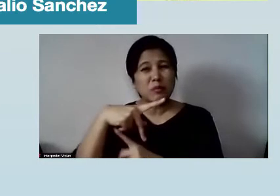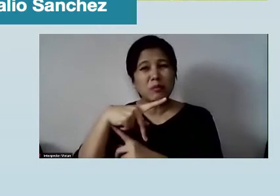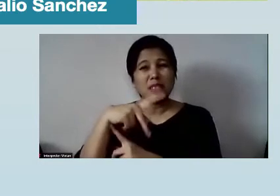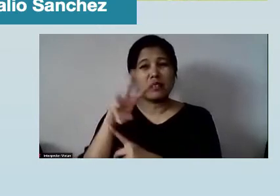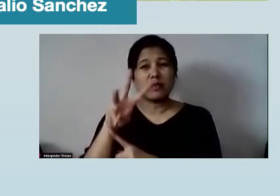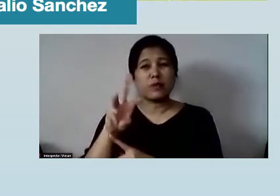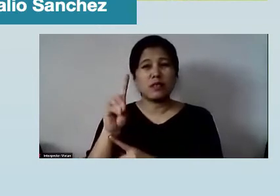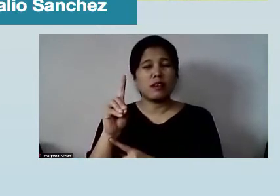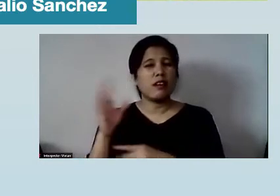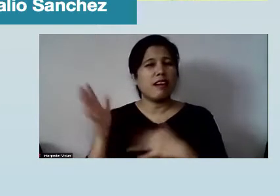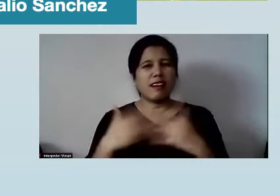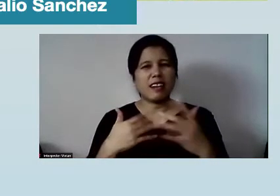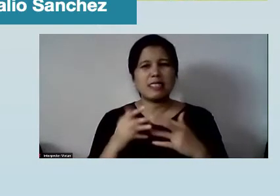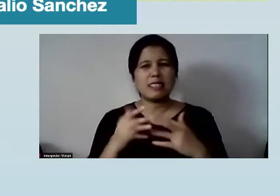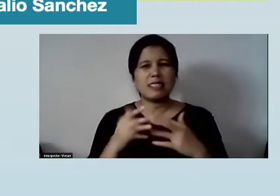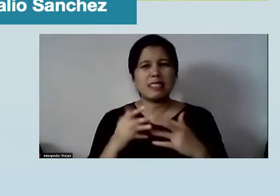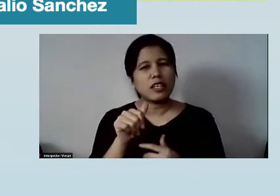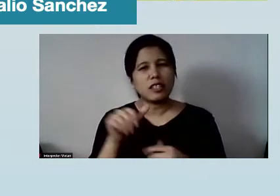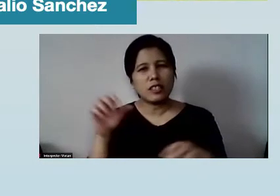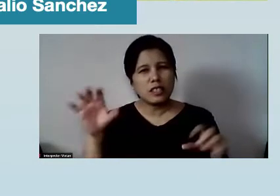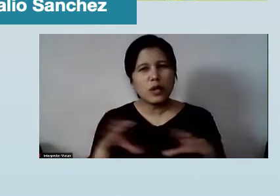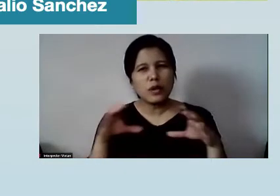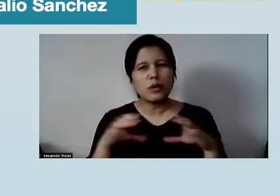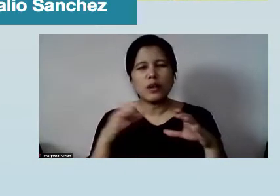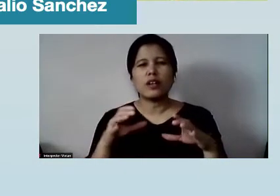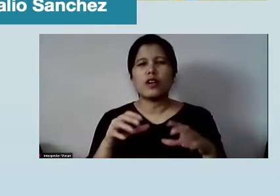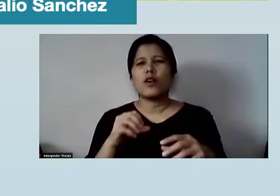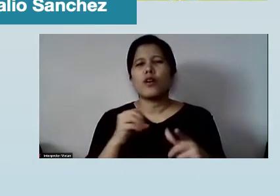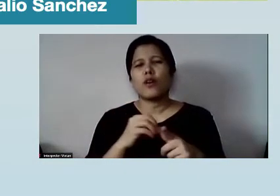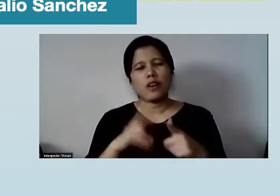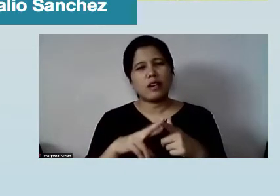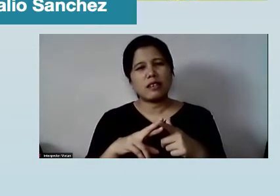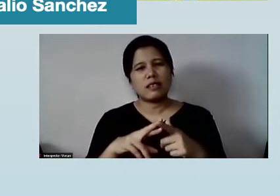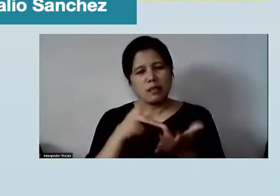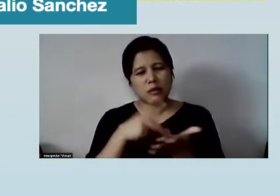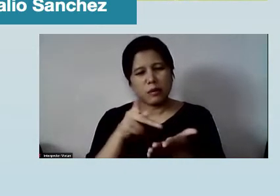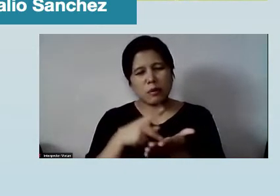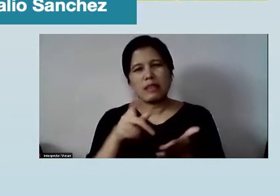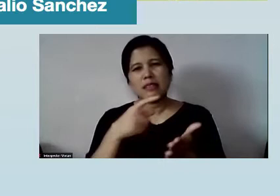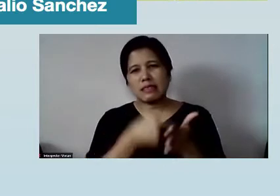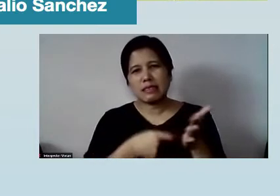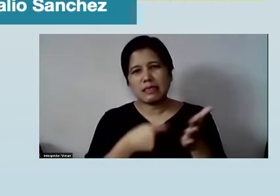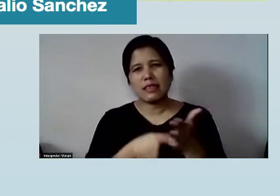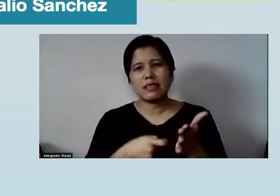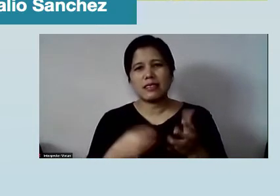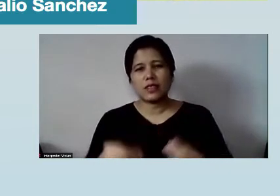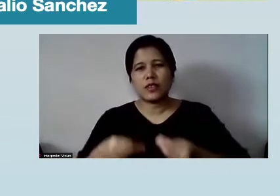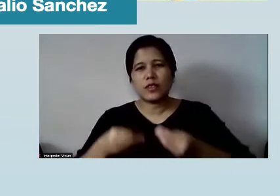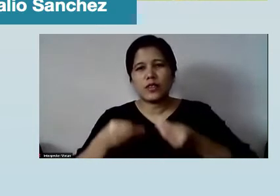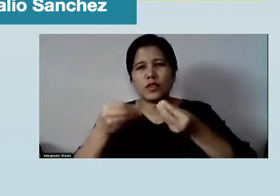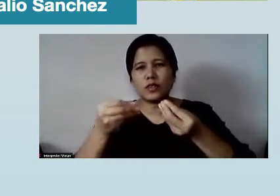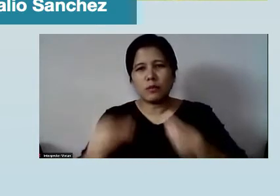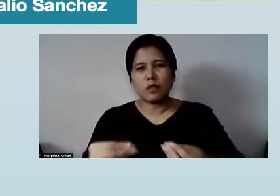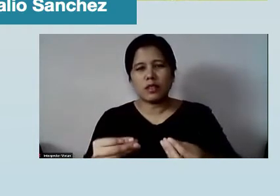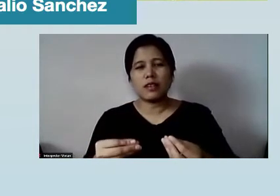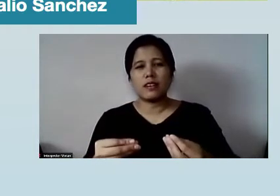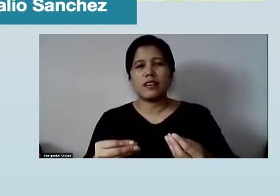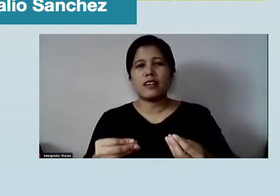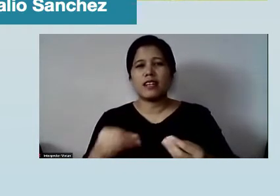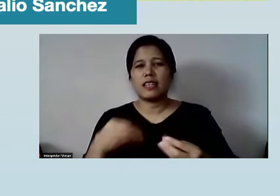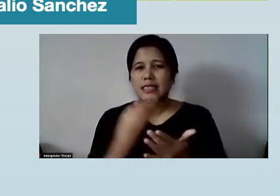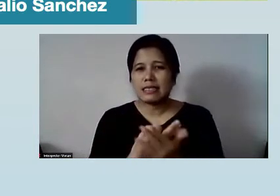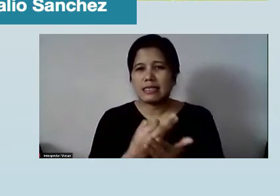kayo nagtatrabaho, nagbabayad ng taxes, nagko-contribute kayo sa income ng